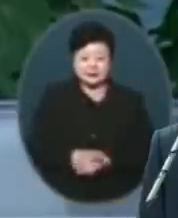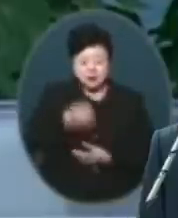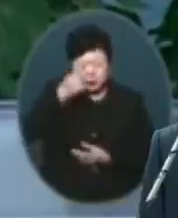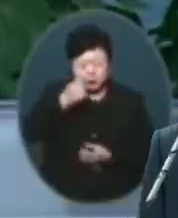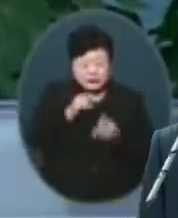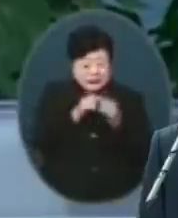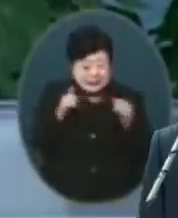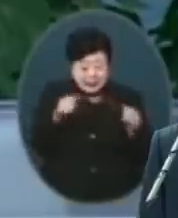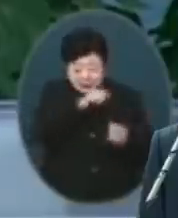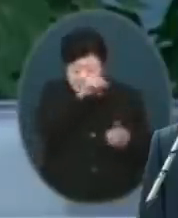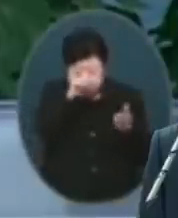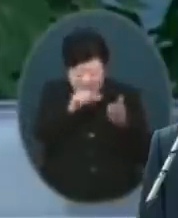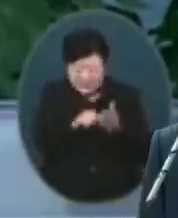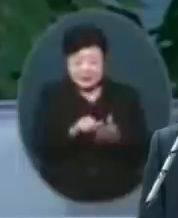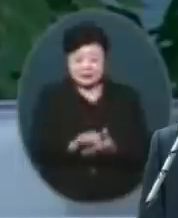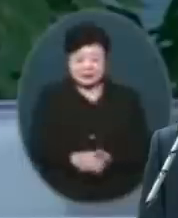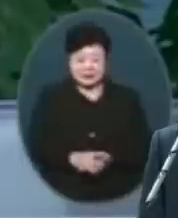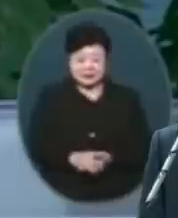꿈꾸는 사람이 있었기 때문에